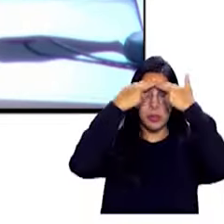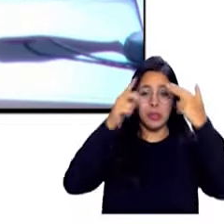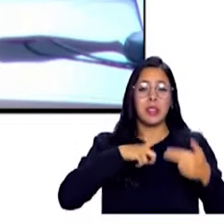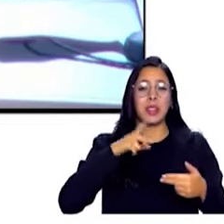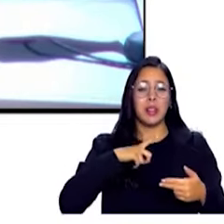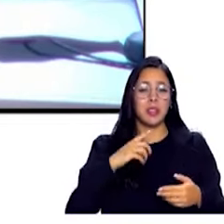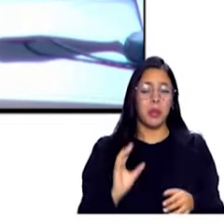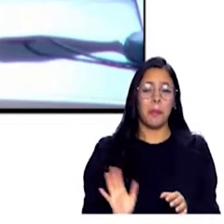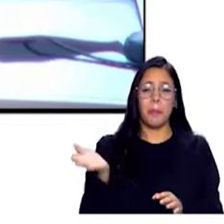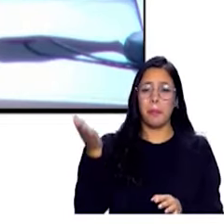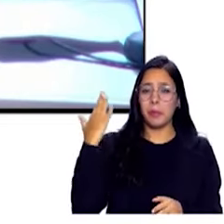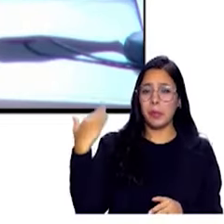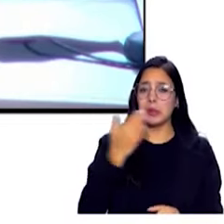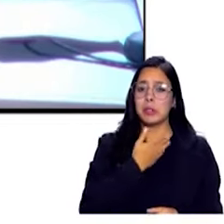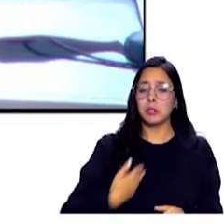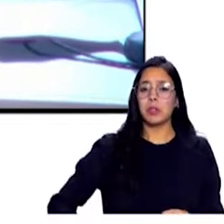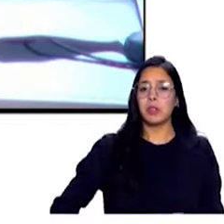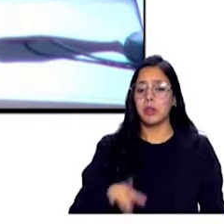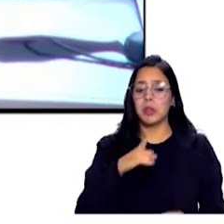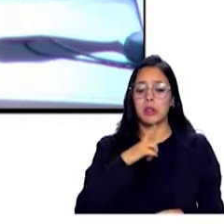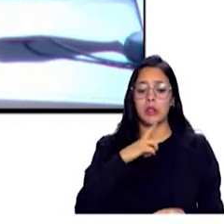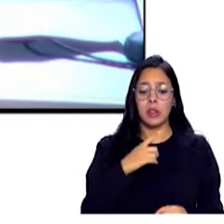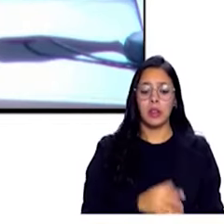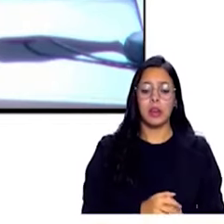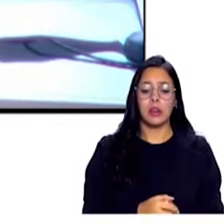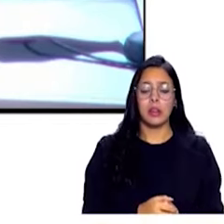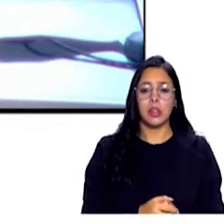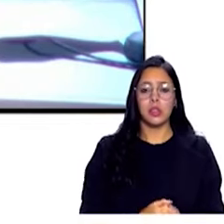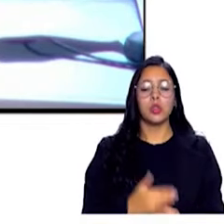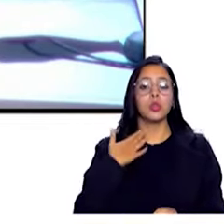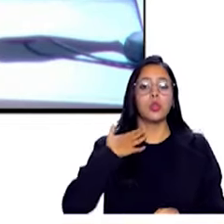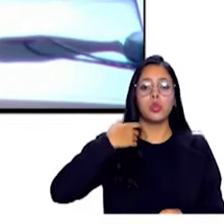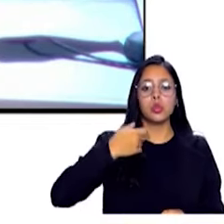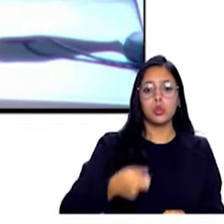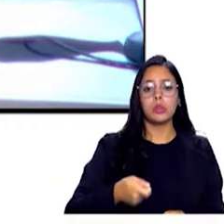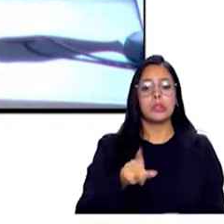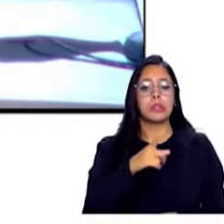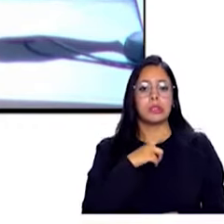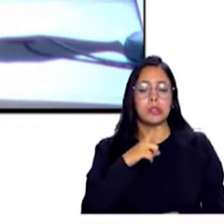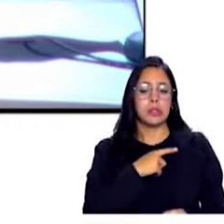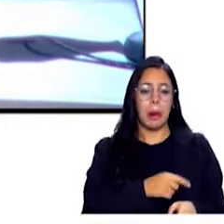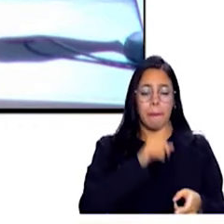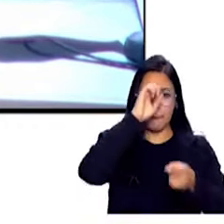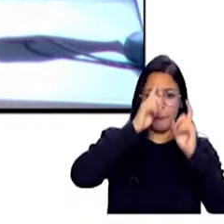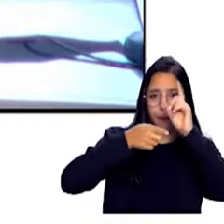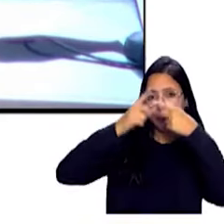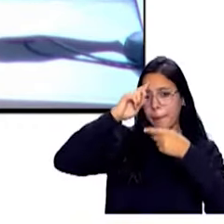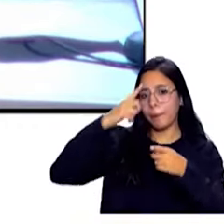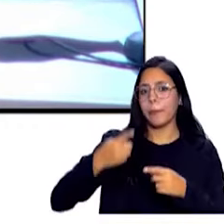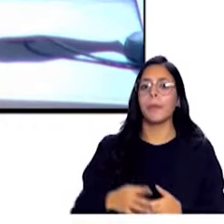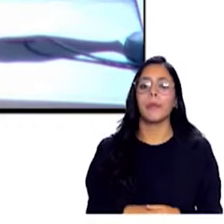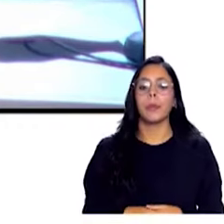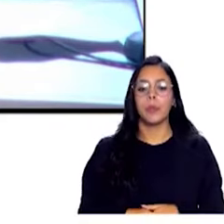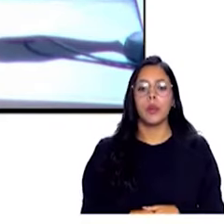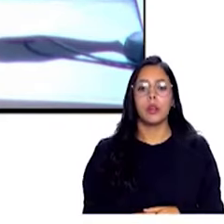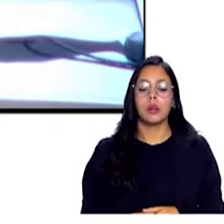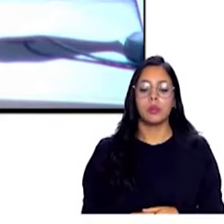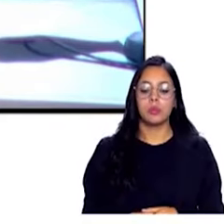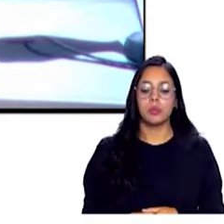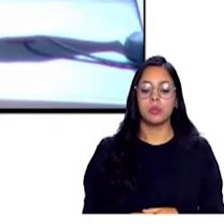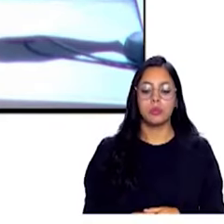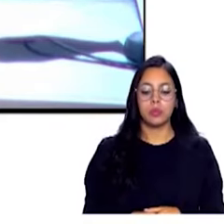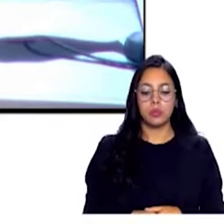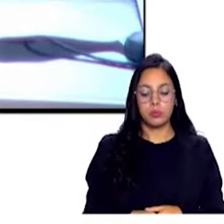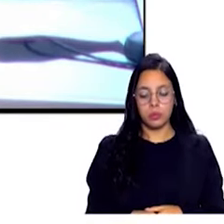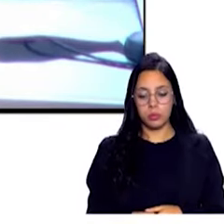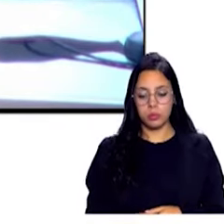gouvernement des juges ET en France nos juges à la cour de cassation ne sont pas élus ils sont nommés par le